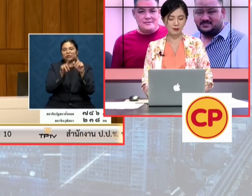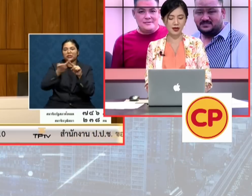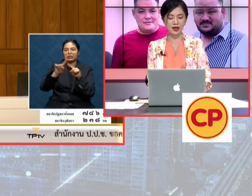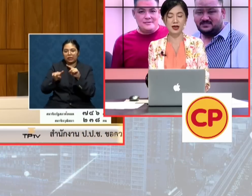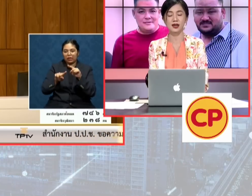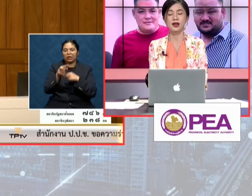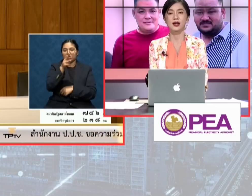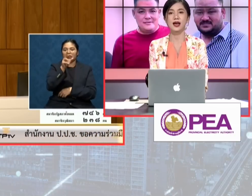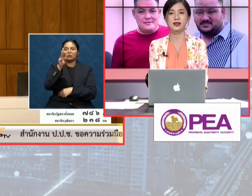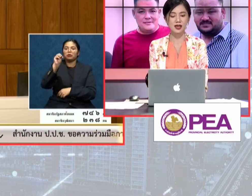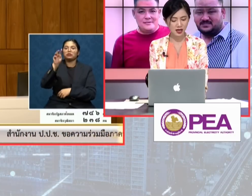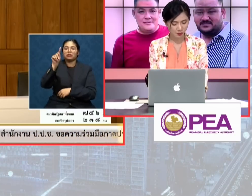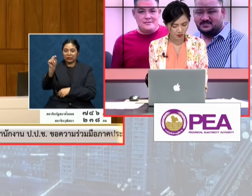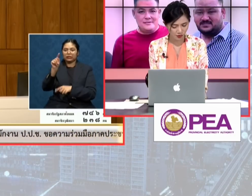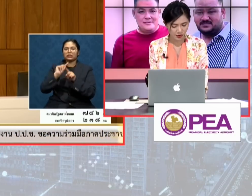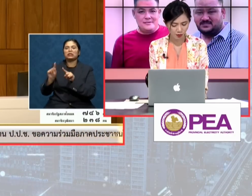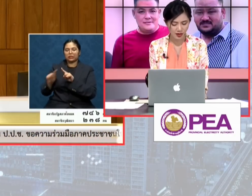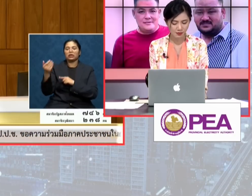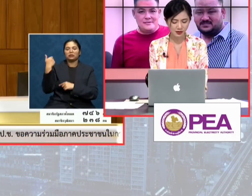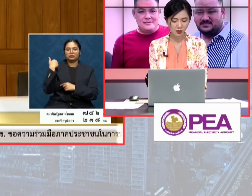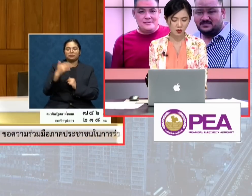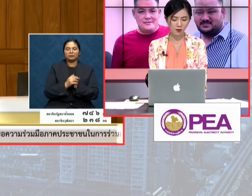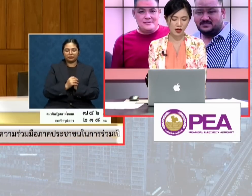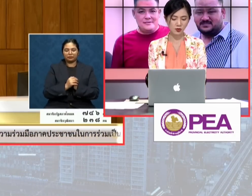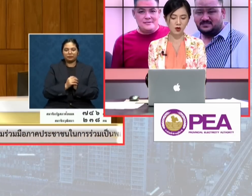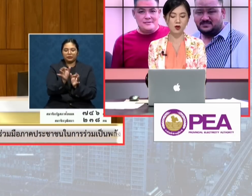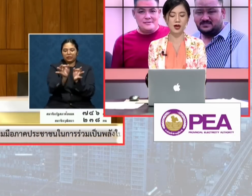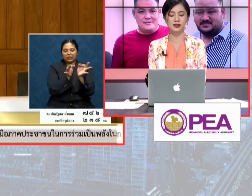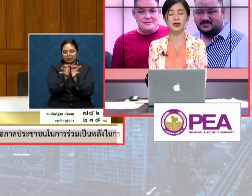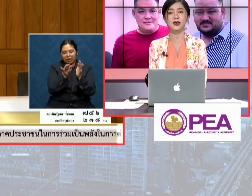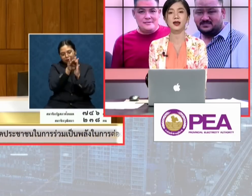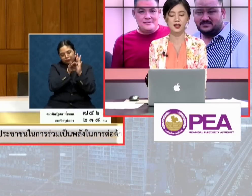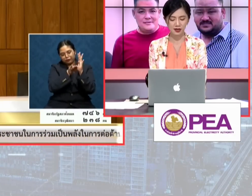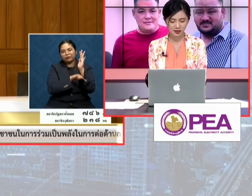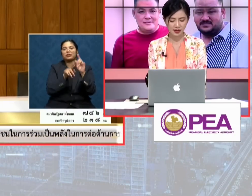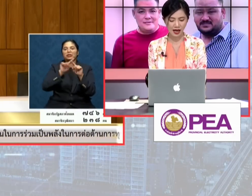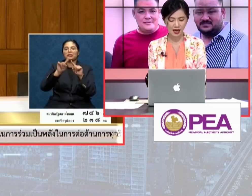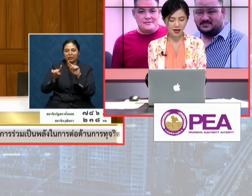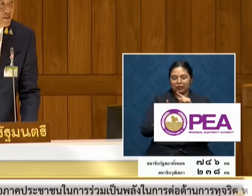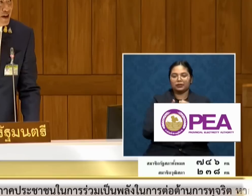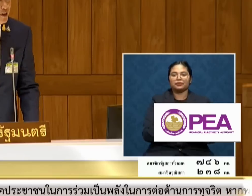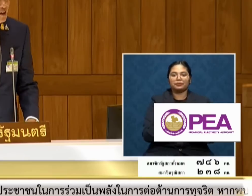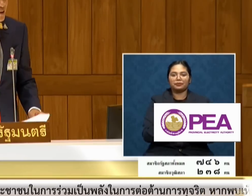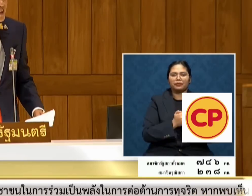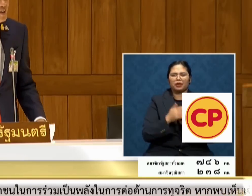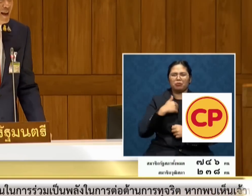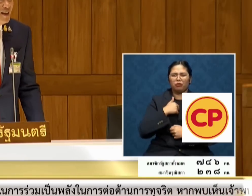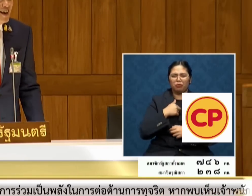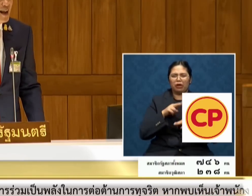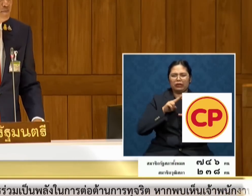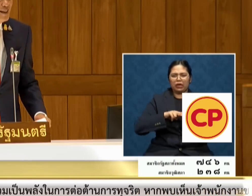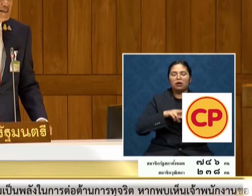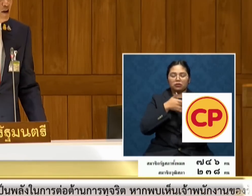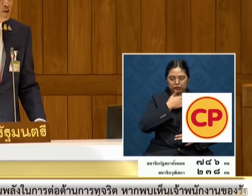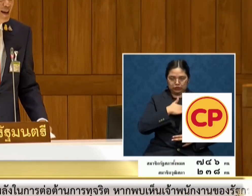ดในหลายประเด็นนะที่พูดคุยบอกว่าเนี่ยเมื่อสักครู่ก็ฟังอยู่ก็ขอให้ใจเย็นกันนิดนึงนะยังเช้ากันอยู่เลยวันนี้